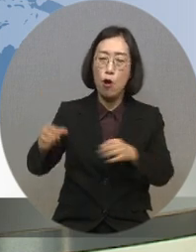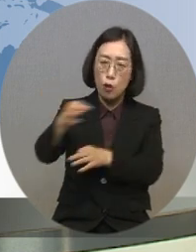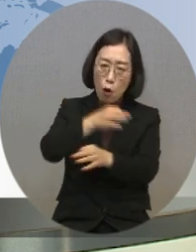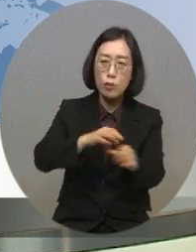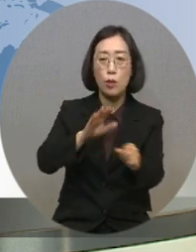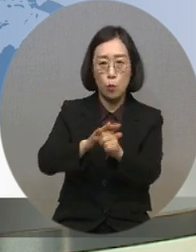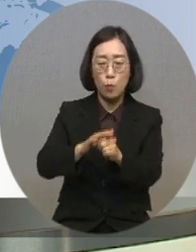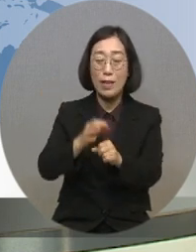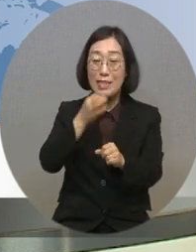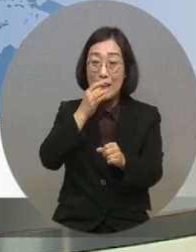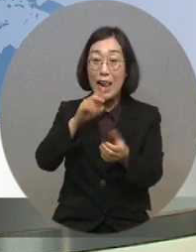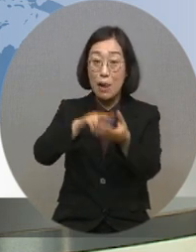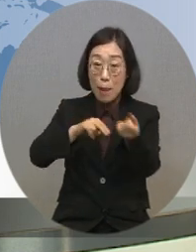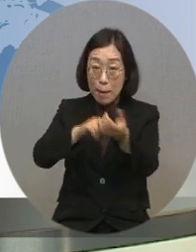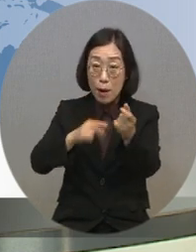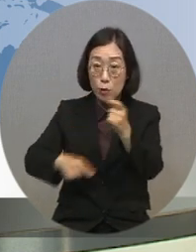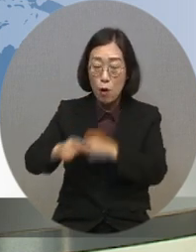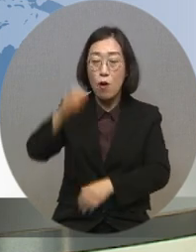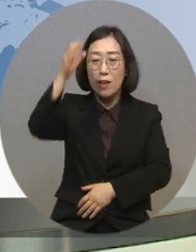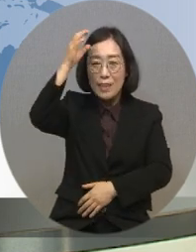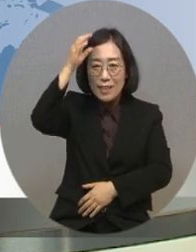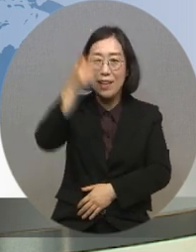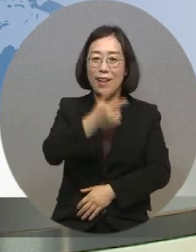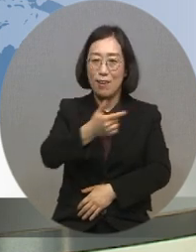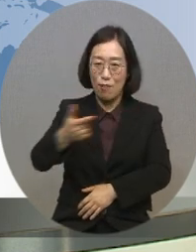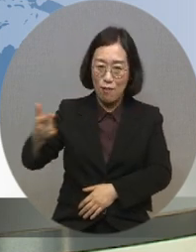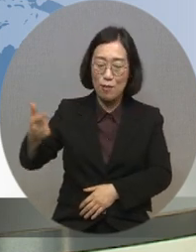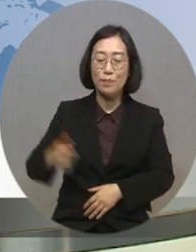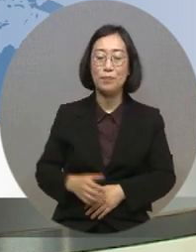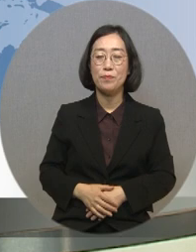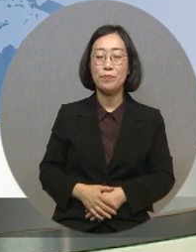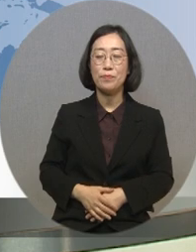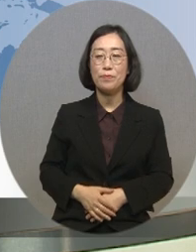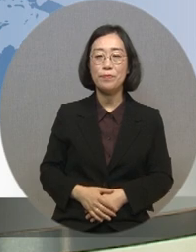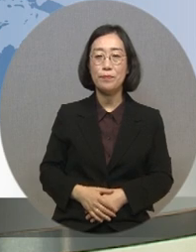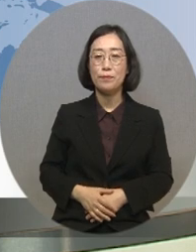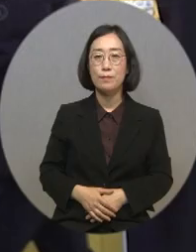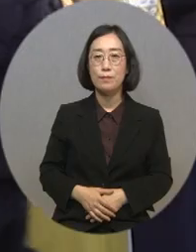높이고 쌀 소비 확대까지 기대할 수 있었습니다. 이윤희 기자입니다.